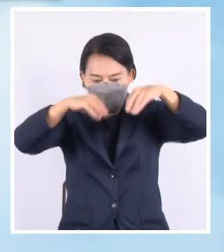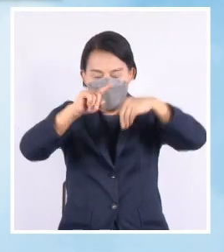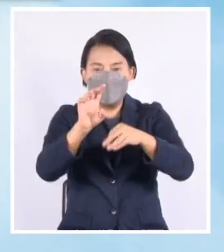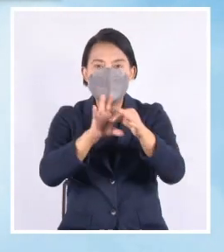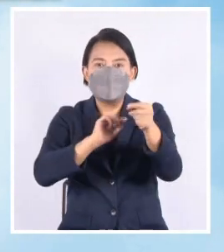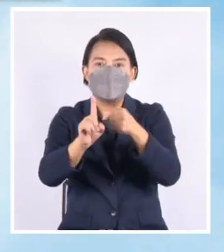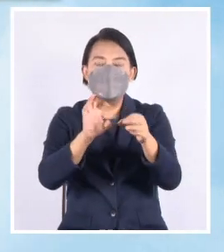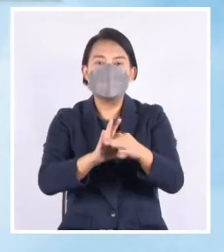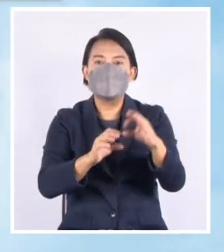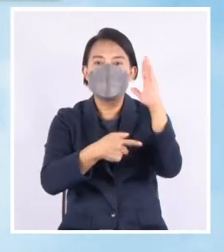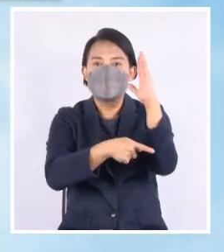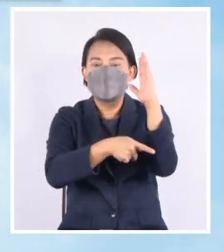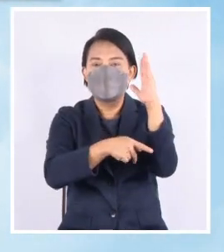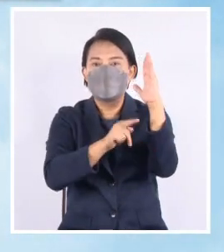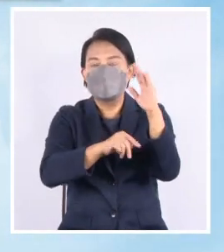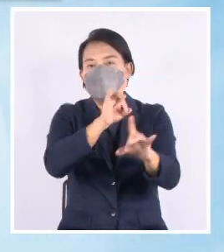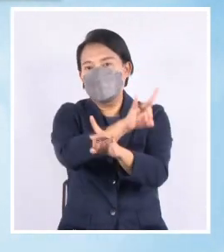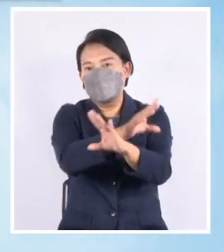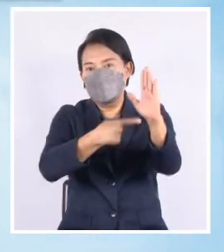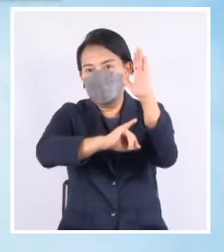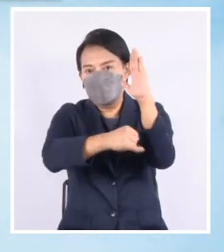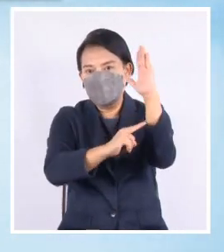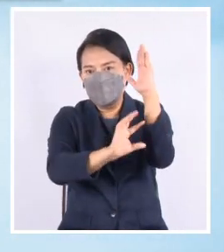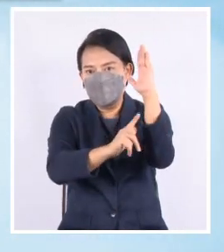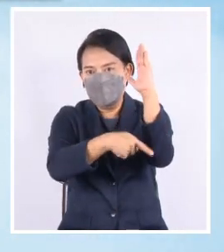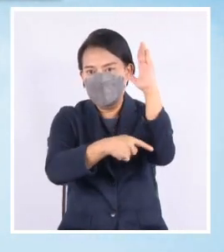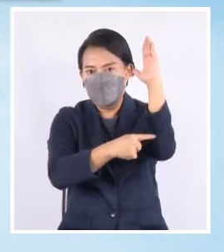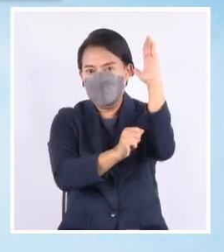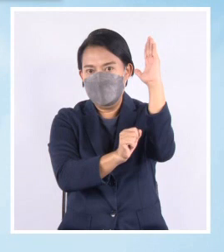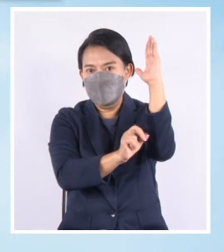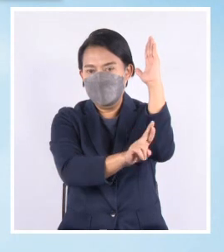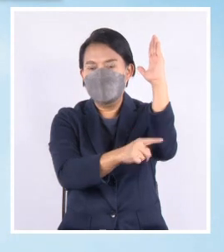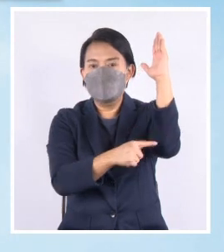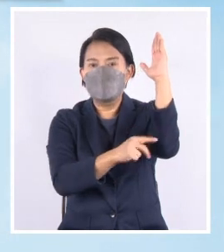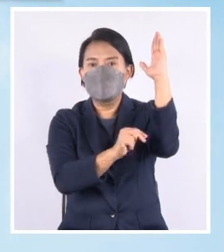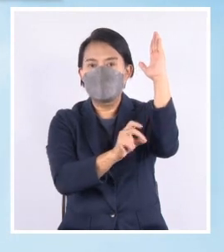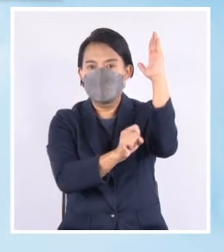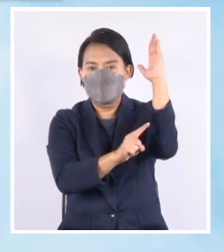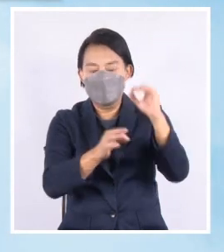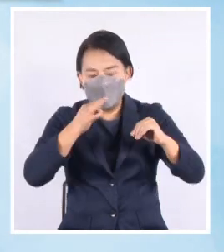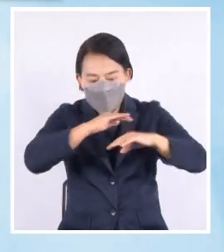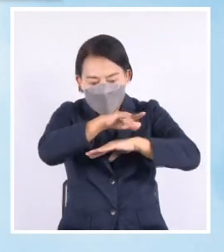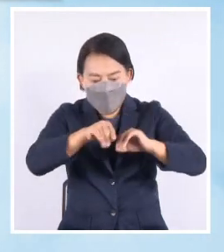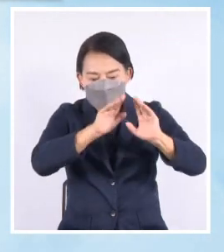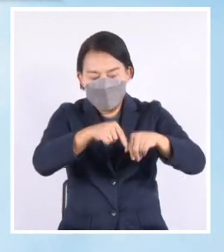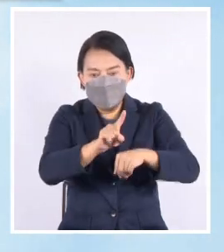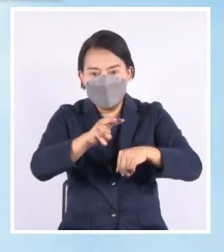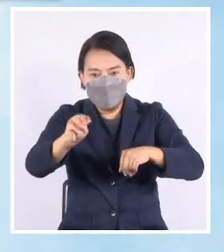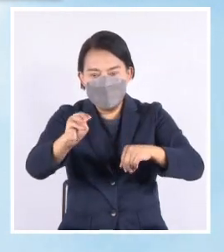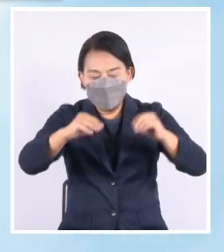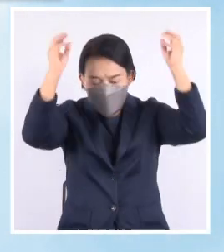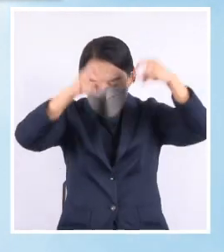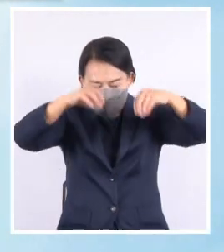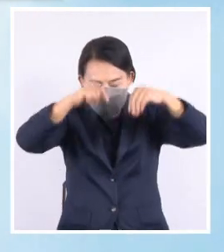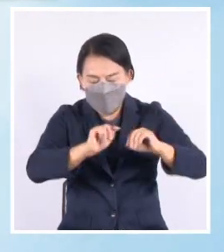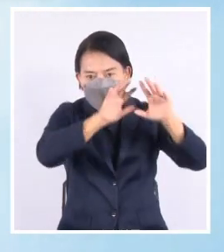ณจังหวัดเพชรบุรีประจวบคีรีขันธ์ชุมพรสุราษฎร์ธานีและนครศรีธรรมราชทะเลมีคลื่นสูงประมาณ1เมตรบริเวณที่มีฝนฟ้า